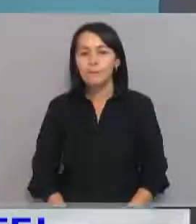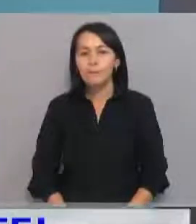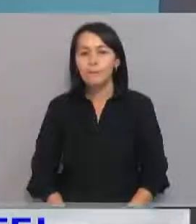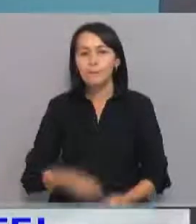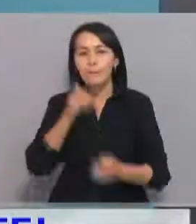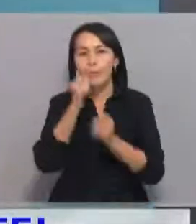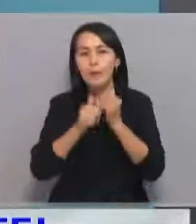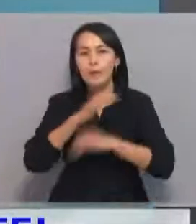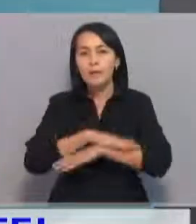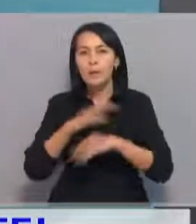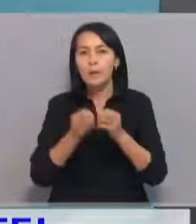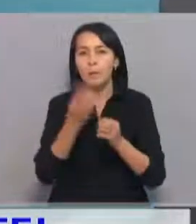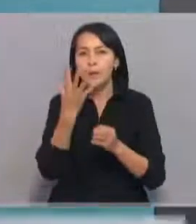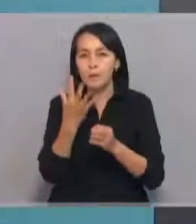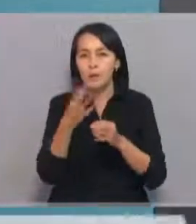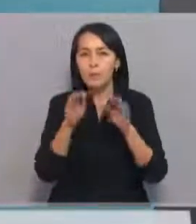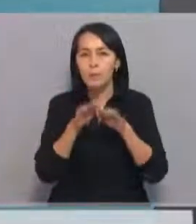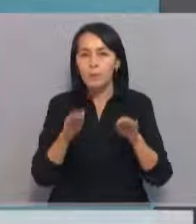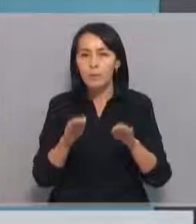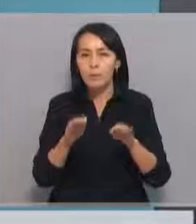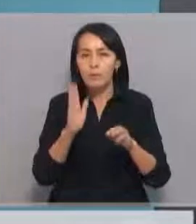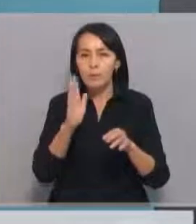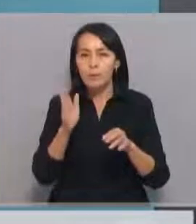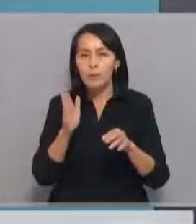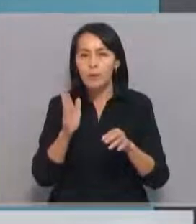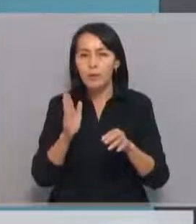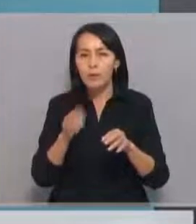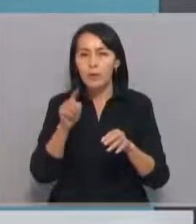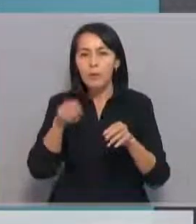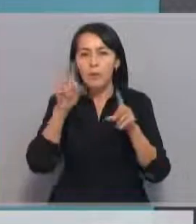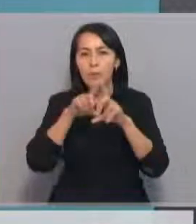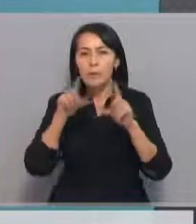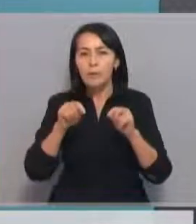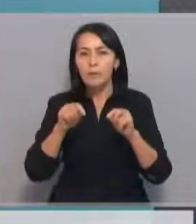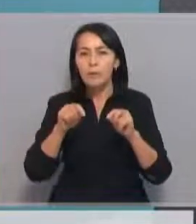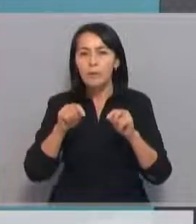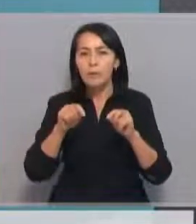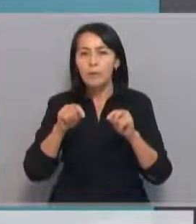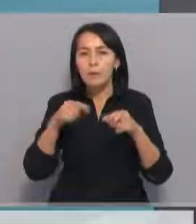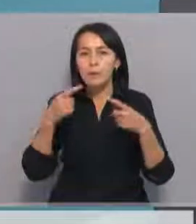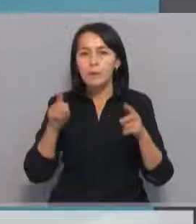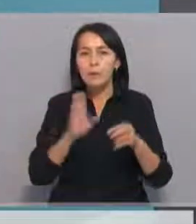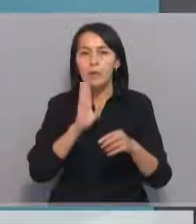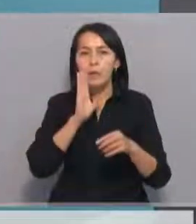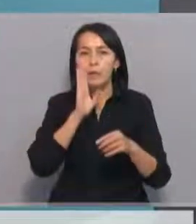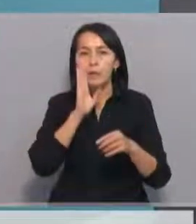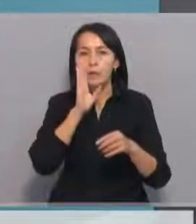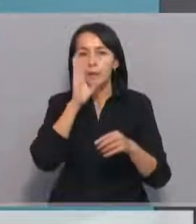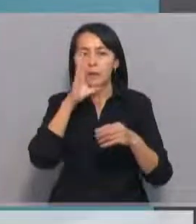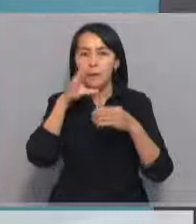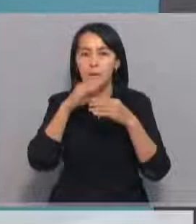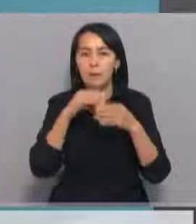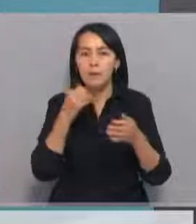Әр сыныпта 15 адамның артық болмайды екен. Сонын соң бұл мектептің бір өзгешілігі, таңертеңнен келгеннен балар кешке дейін